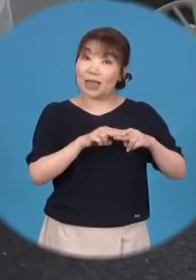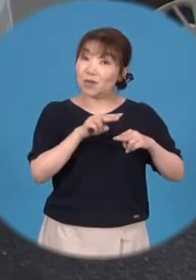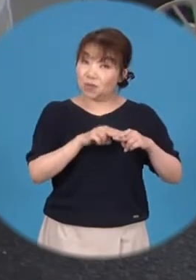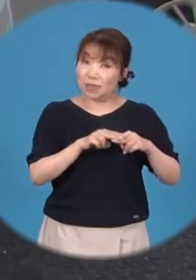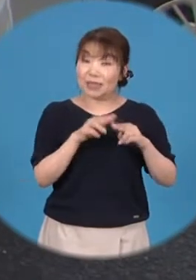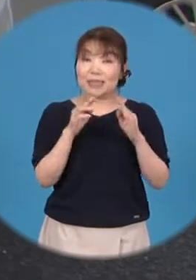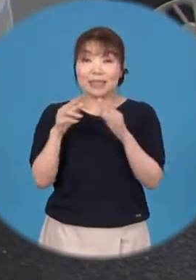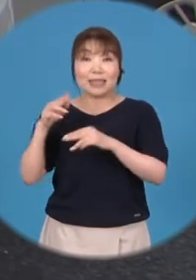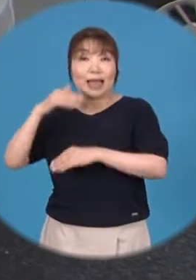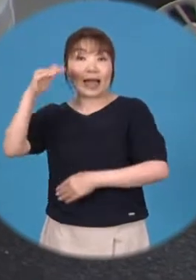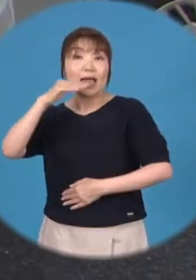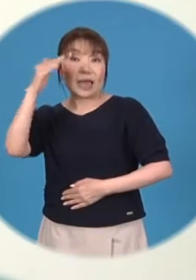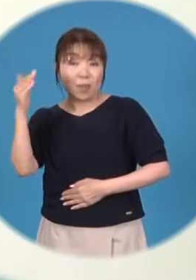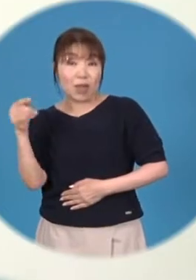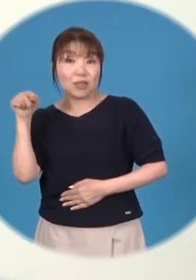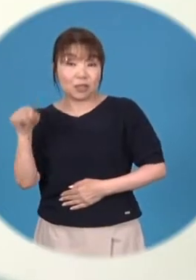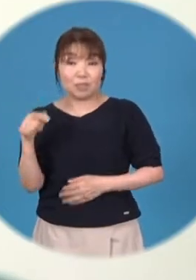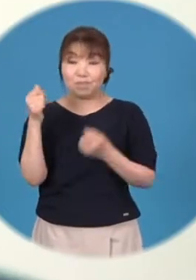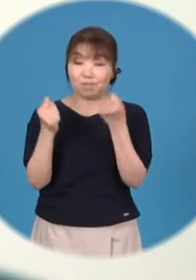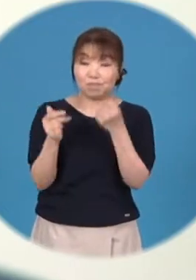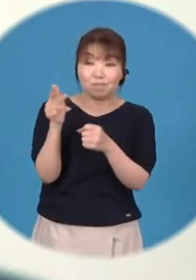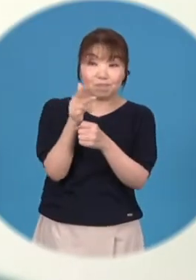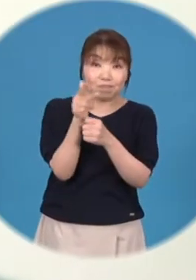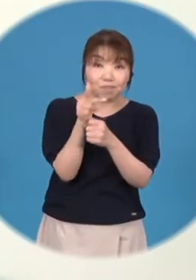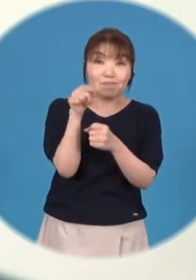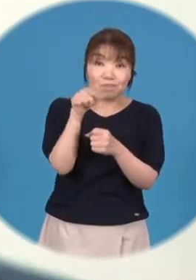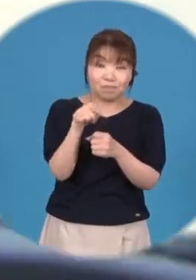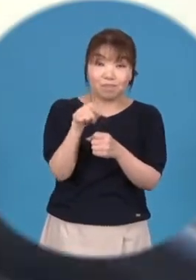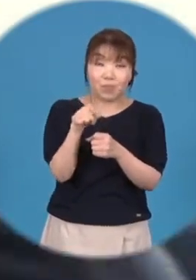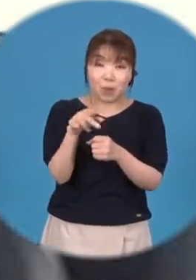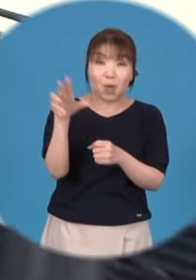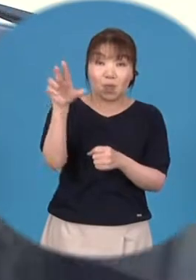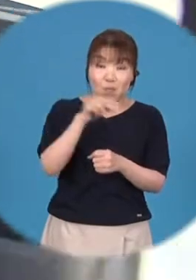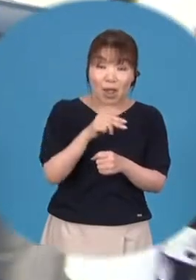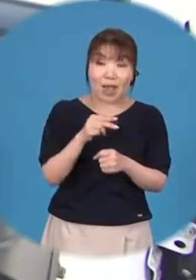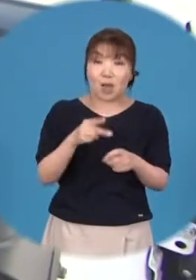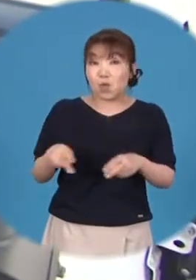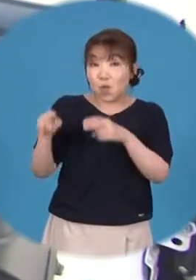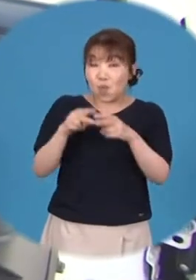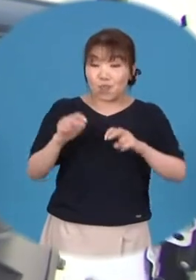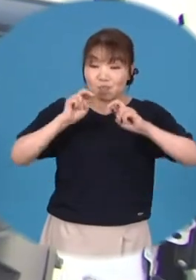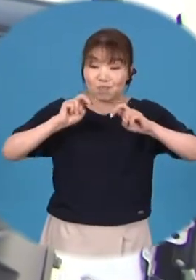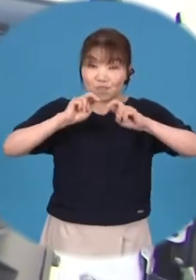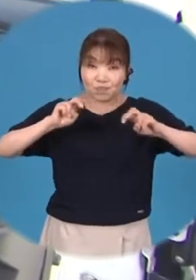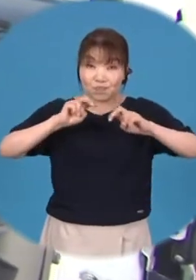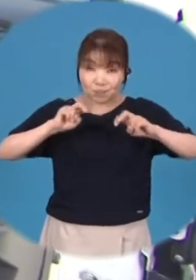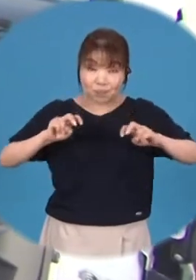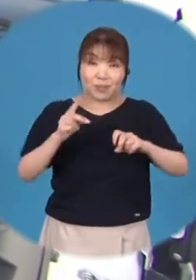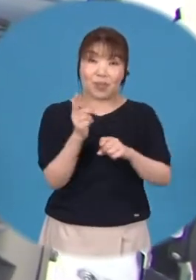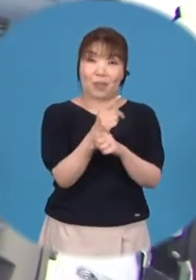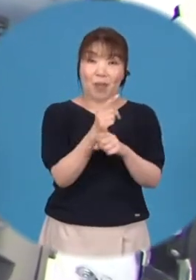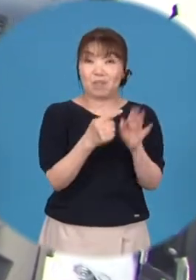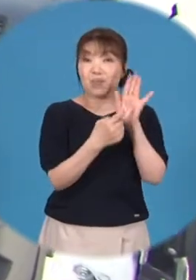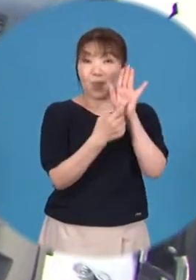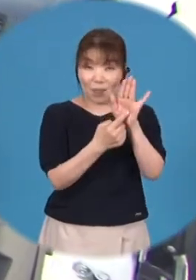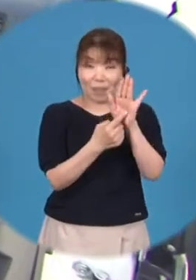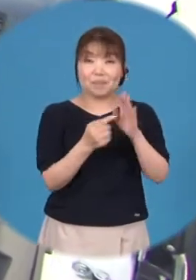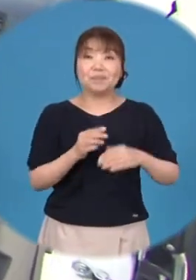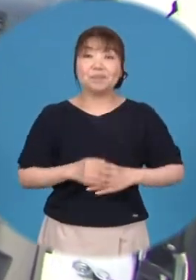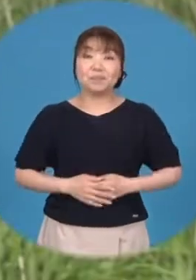と高山市において車載カメラの画像を AI により解析し、散乱ごみのヒートマップを掲載します